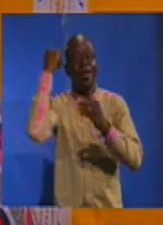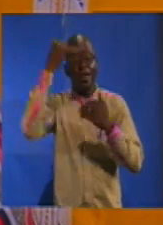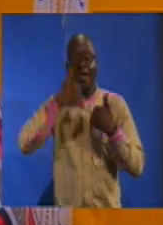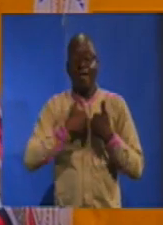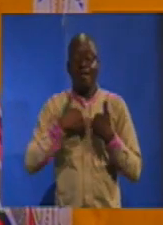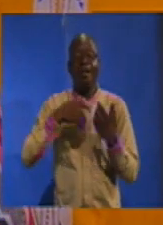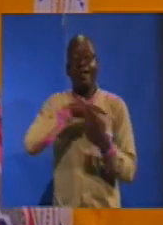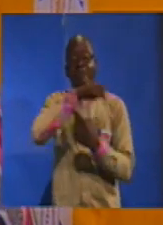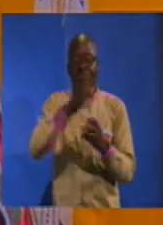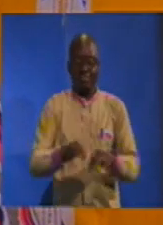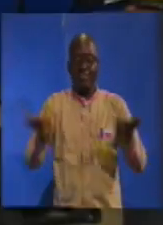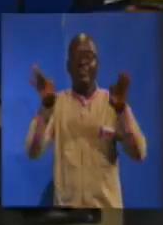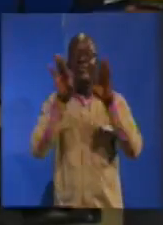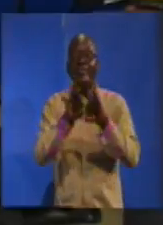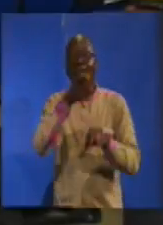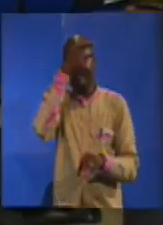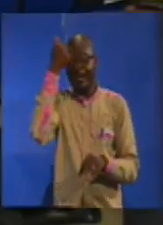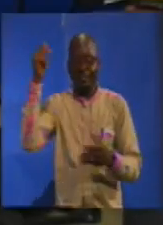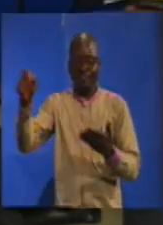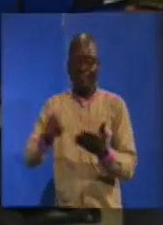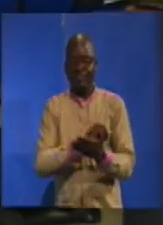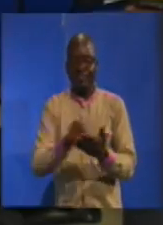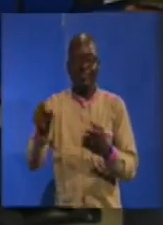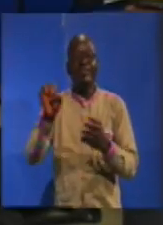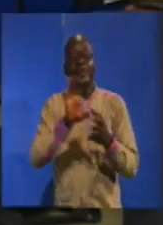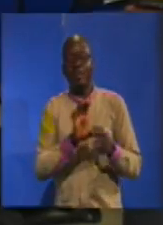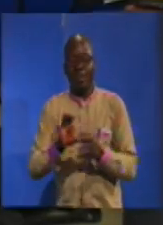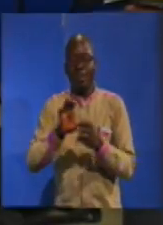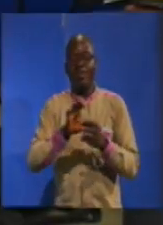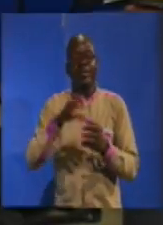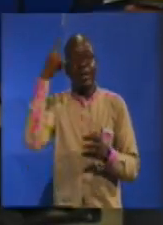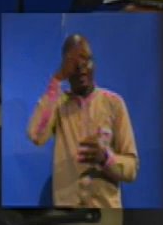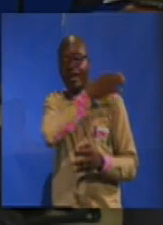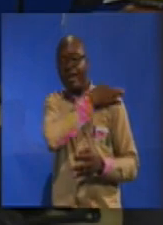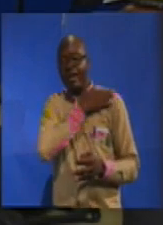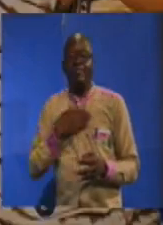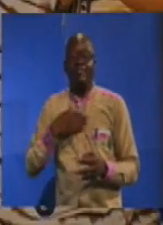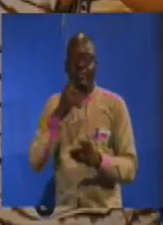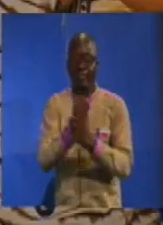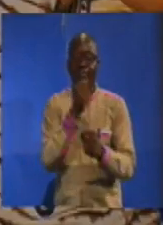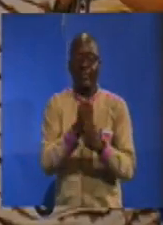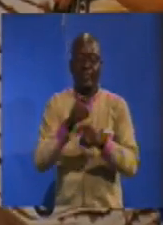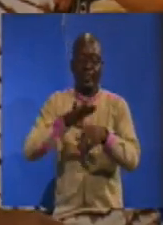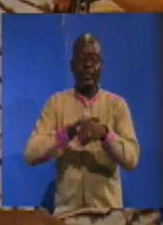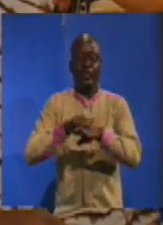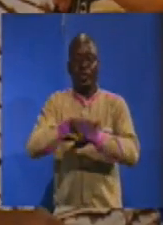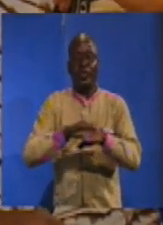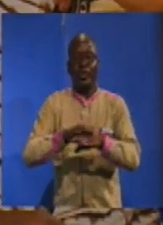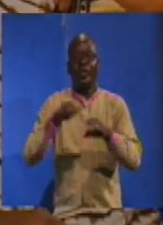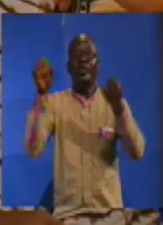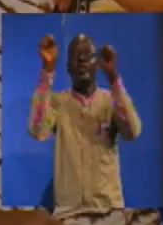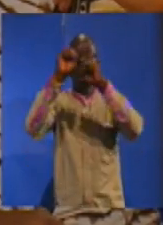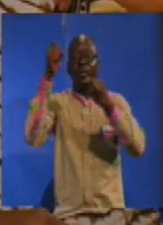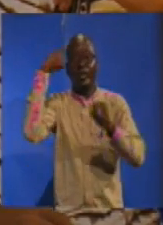tournant important. Parce qu'avec la signature donc, du protocole d'accord et le travail sur le statut valorisant qui